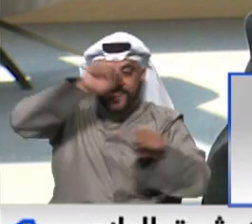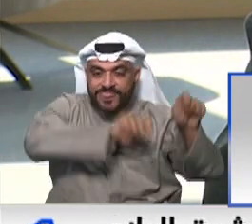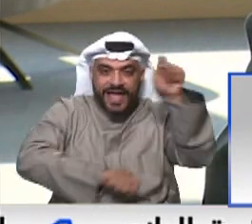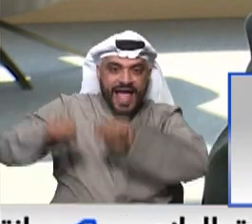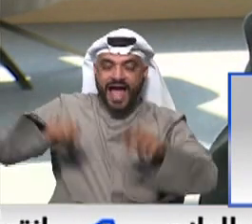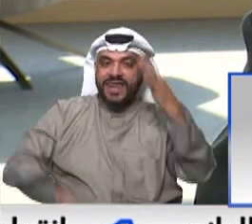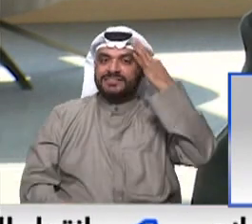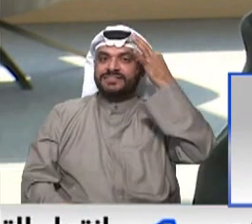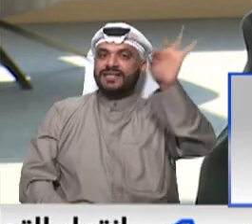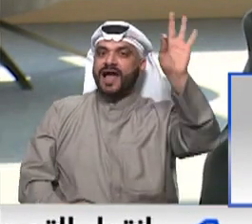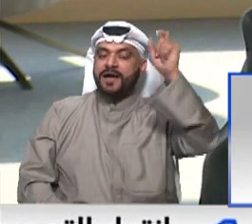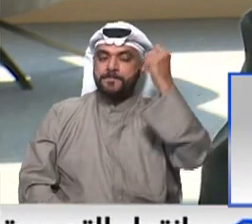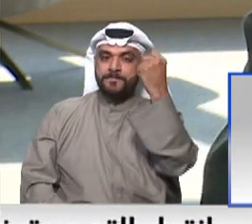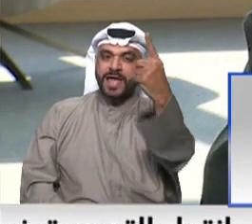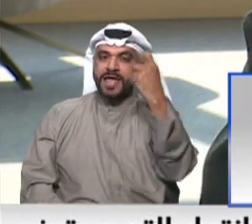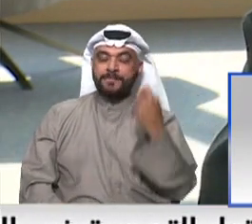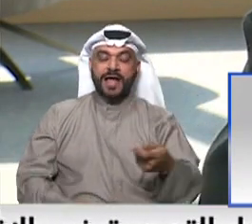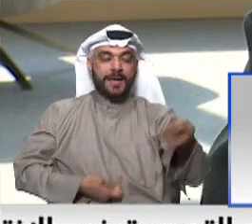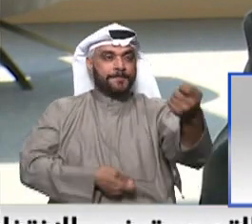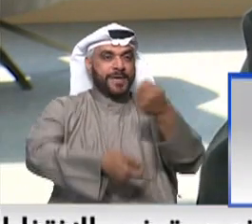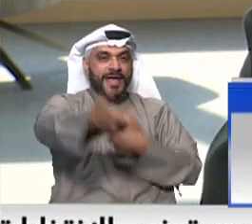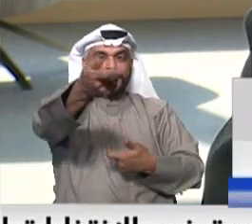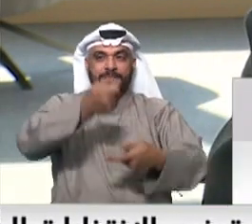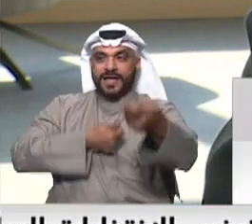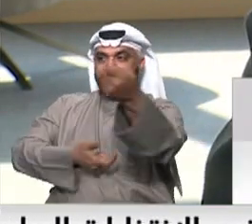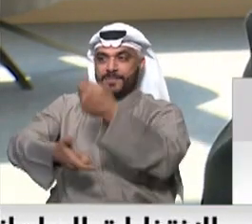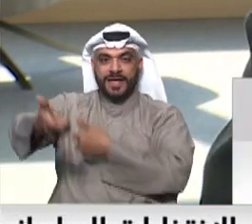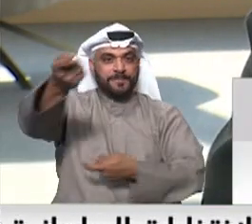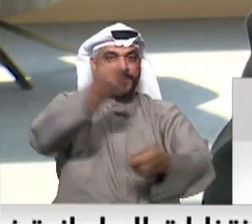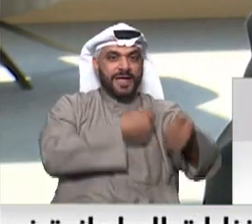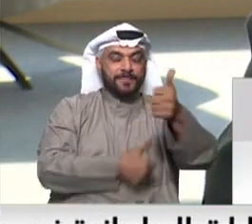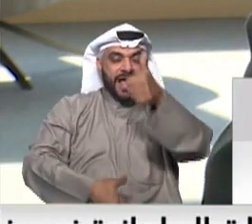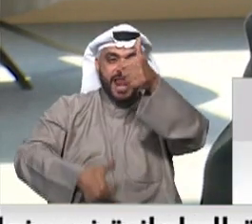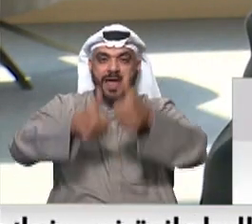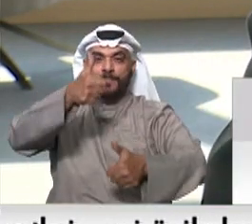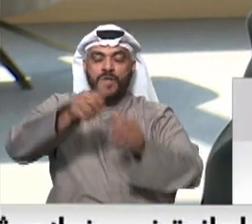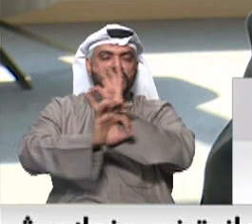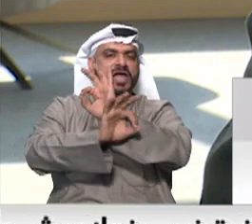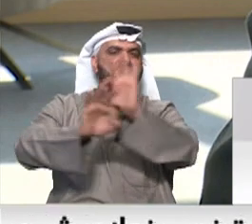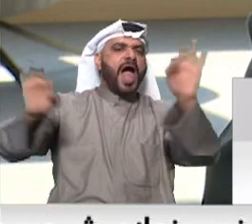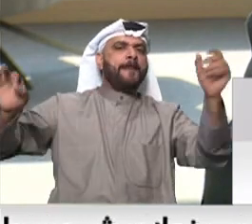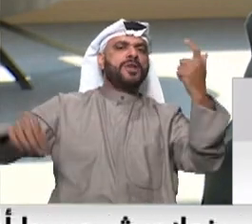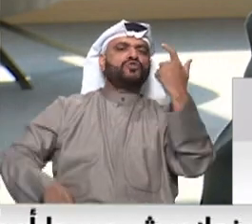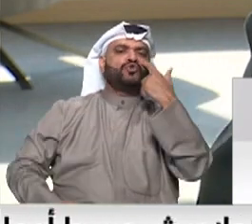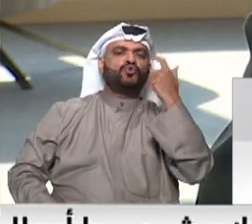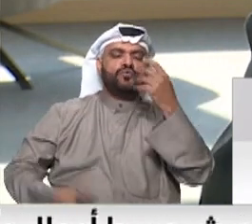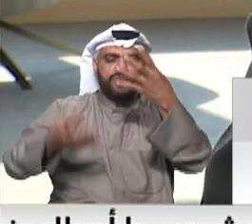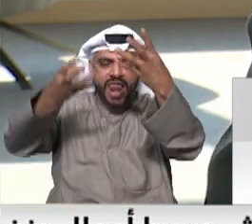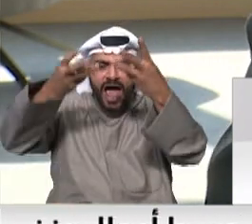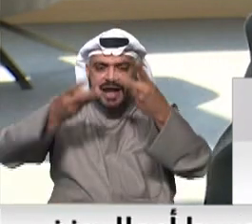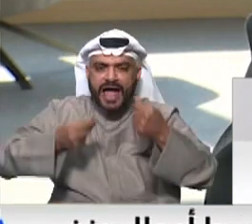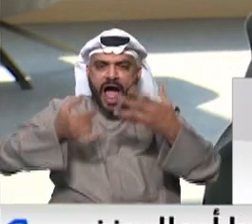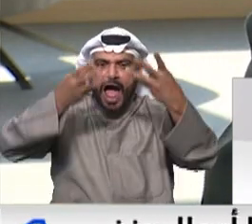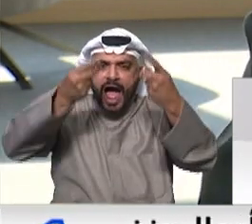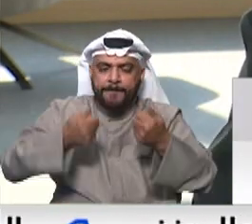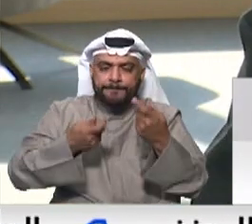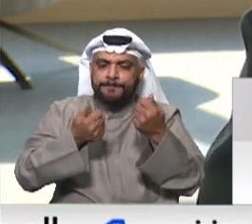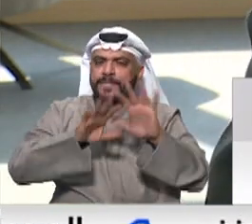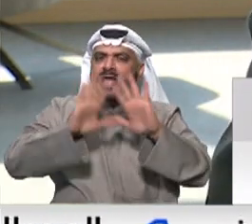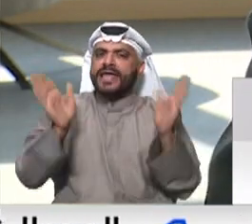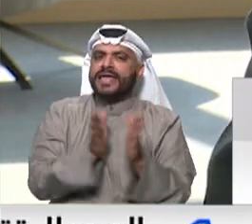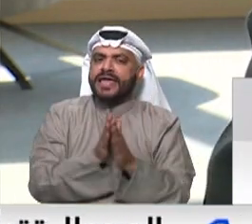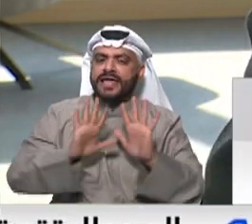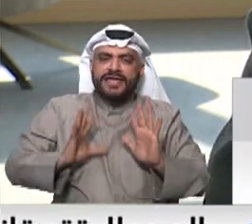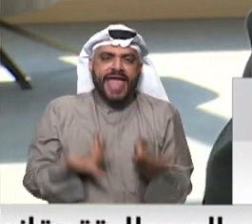السوق المالي عبر استخدامه لتحليل البيانات الماليه والسوقيه